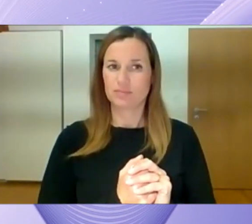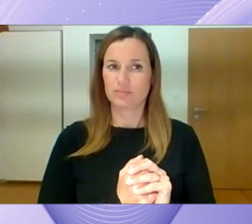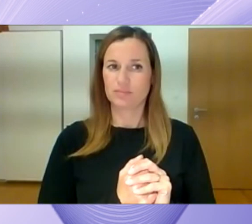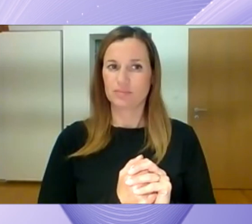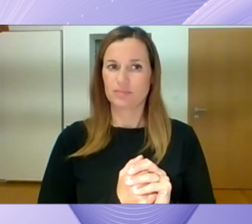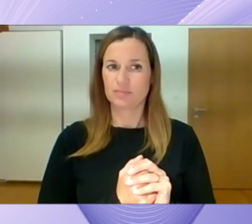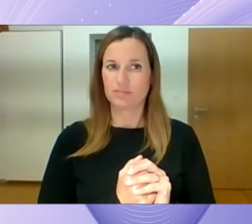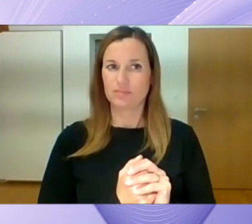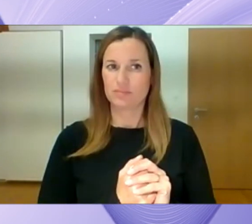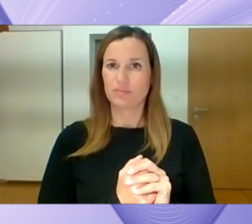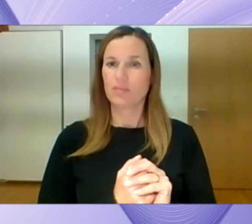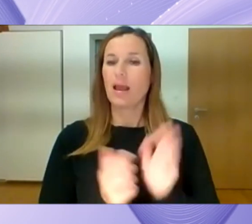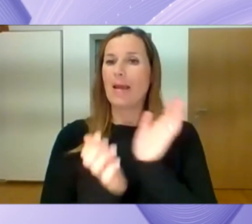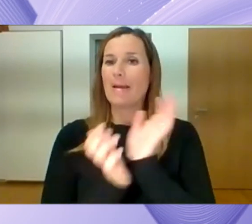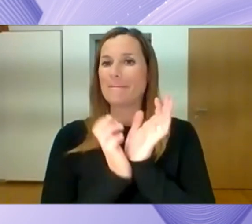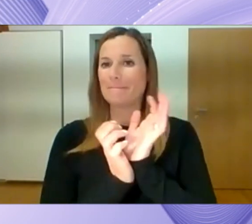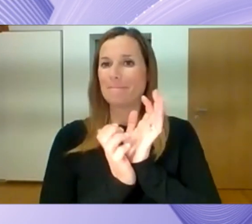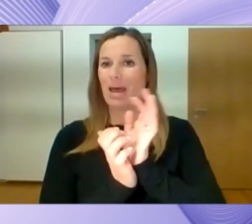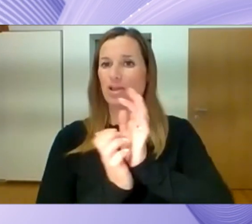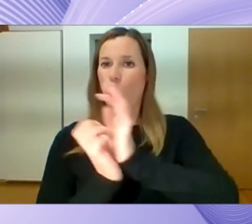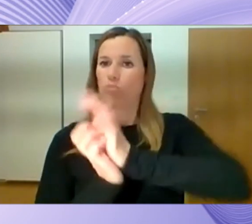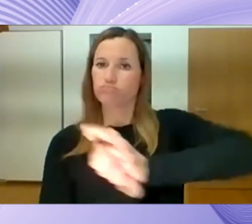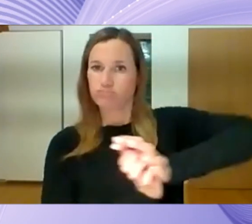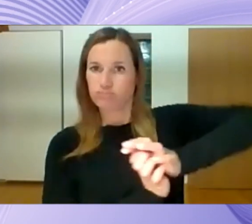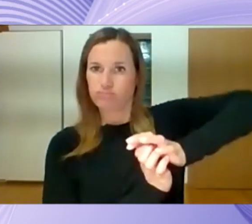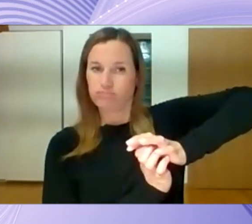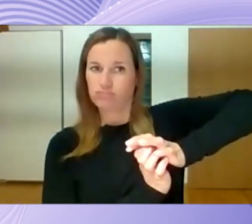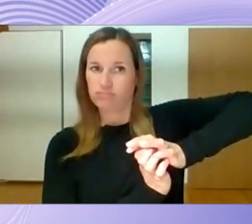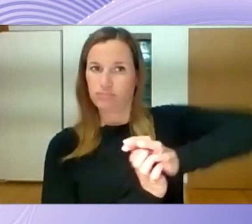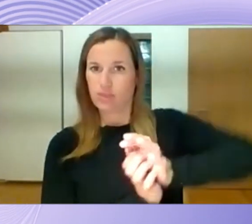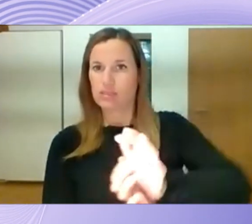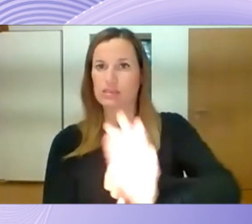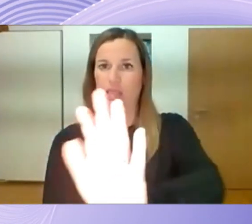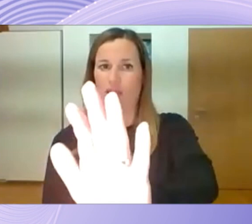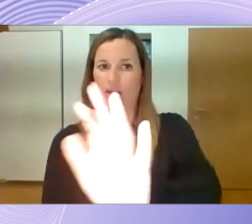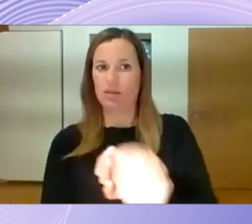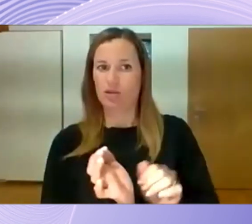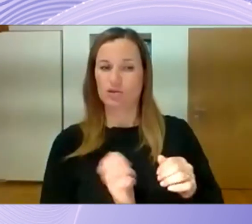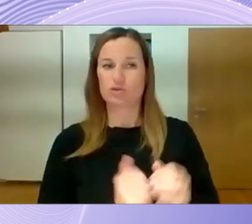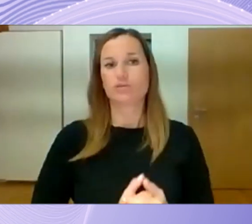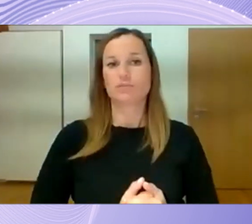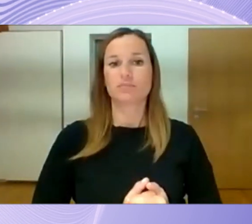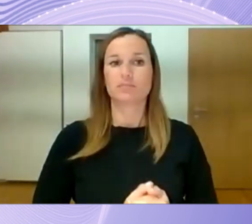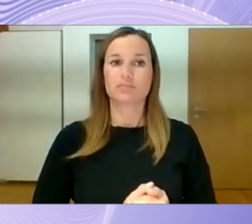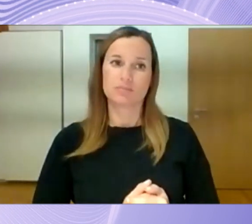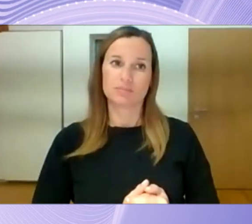Ker vlečete peto proti zadnjici in stegnete nogo.